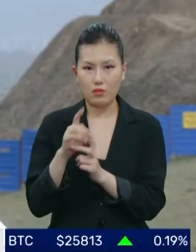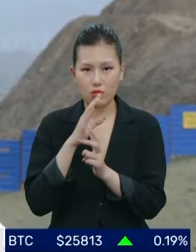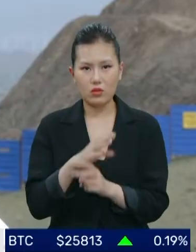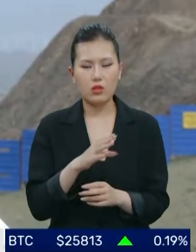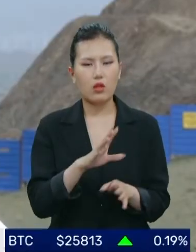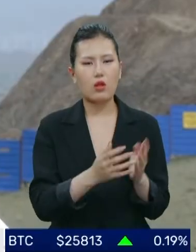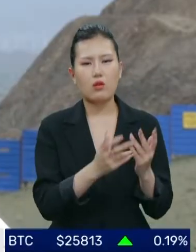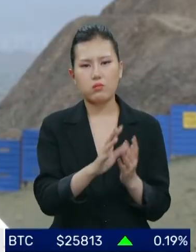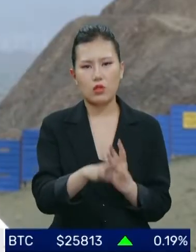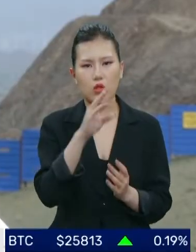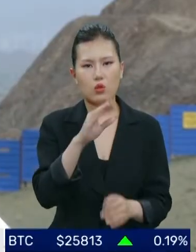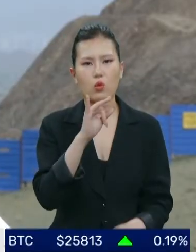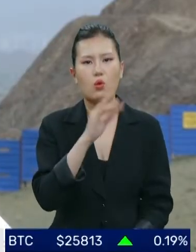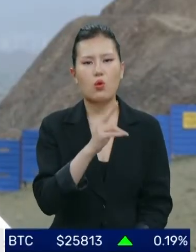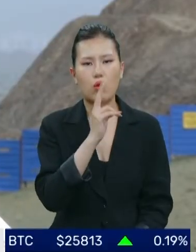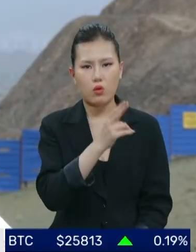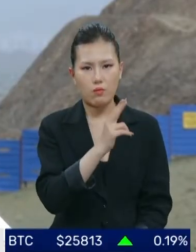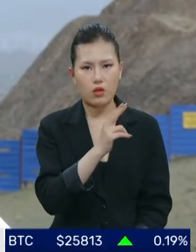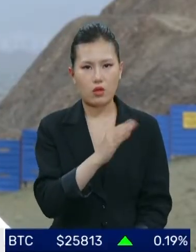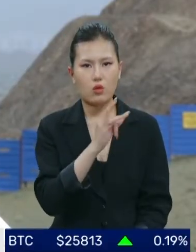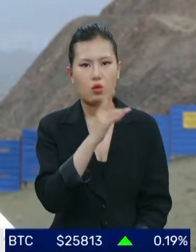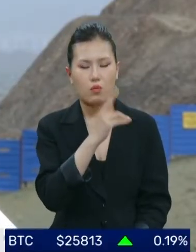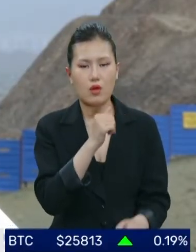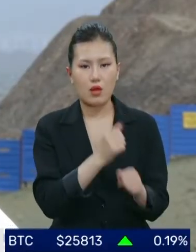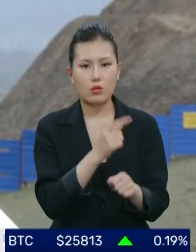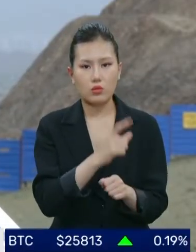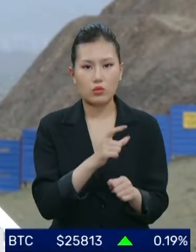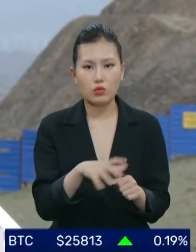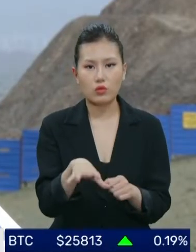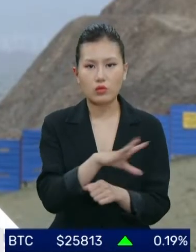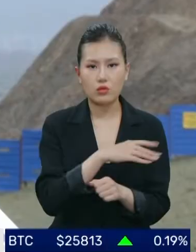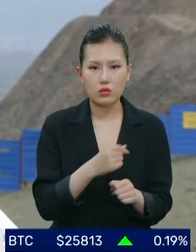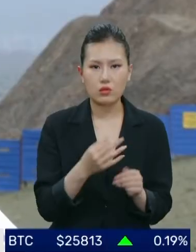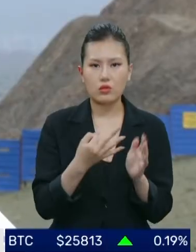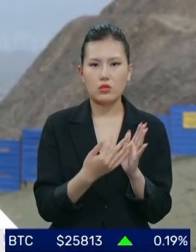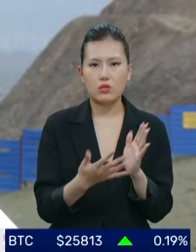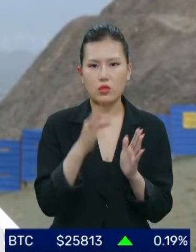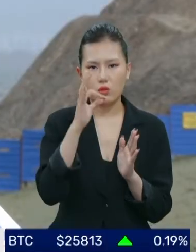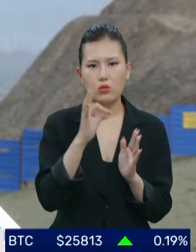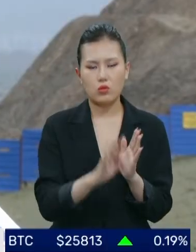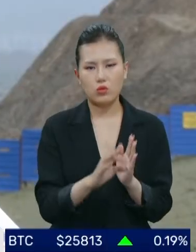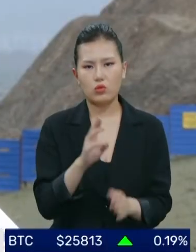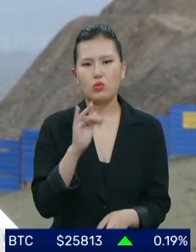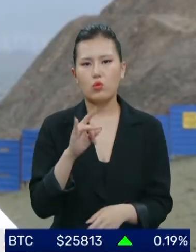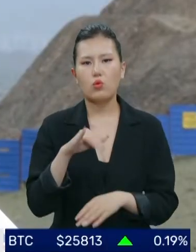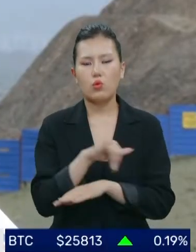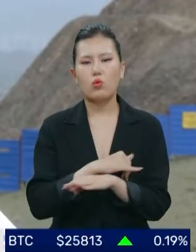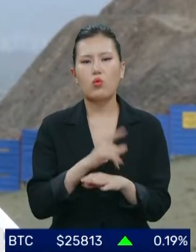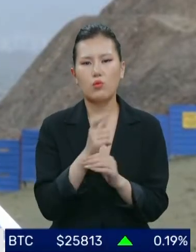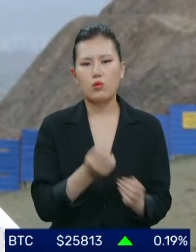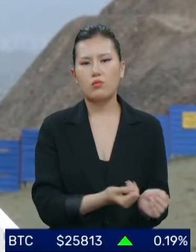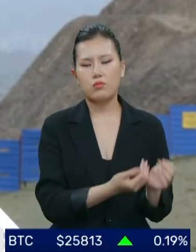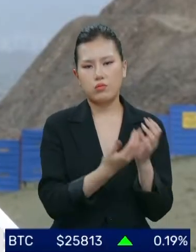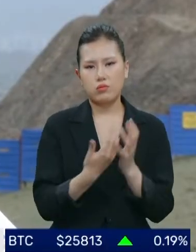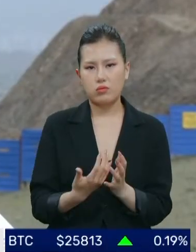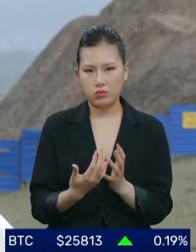шалгалсан. Энэ компанийн ажилчдын хувьд бол одоо 85% нь бол Түркиэс одоо хүмүүс авчирсан байгаа.